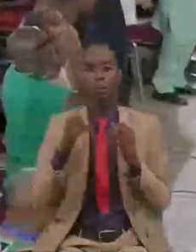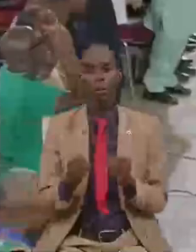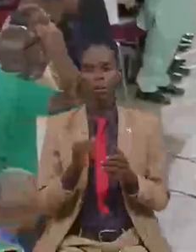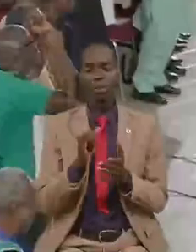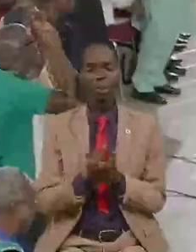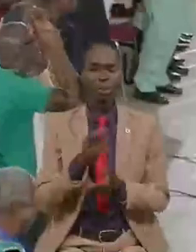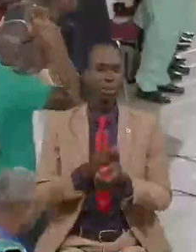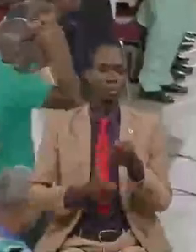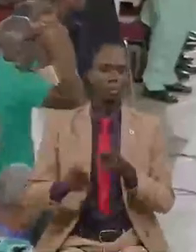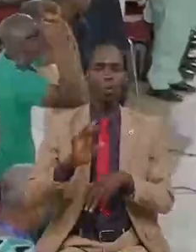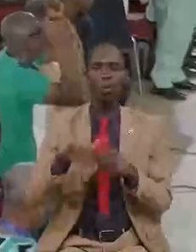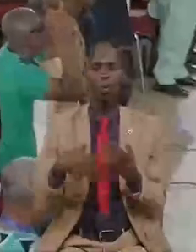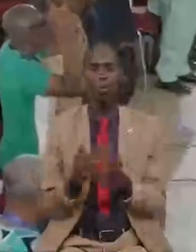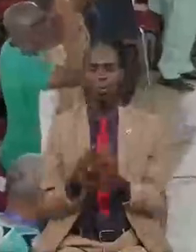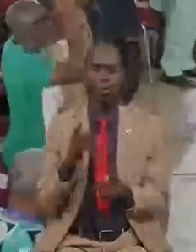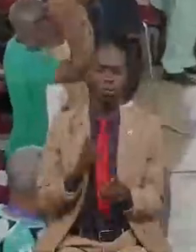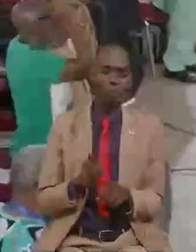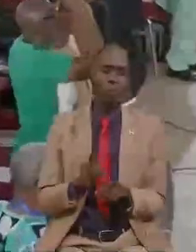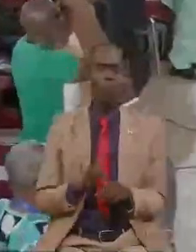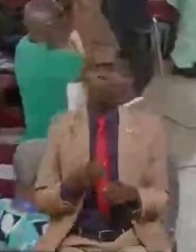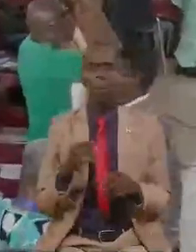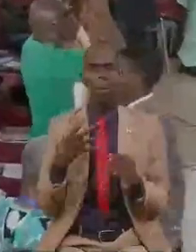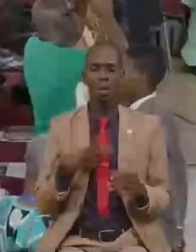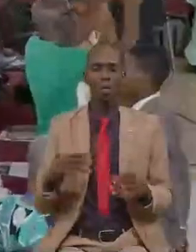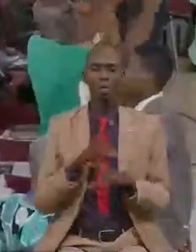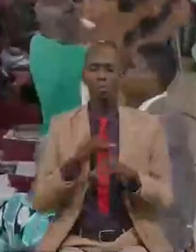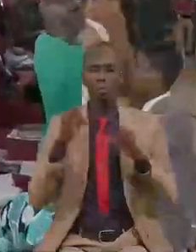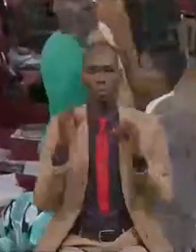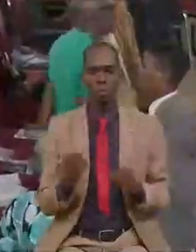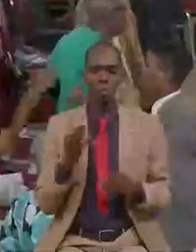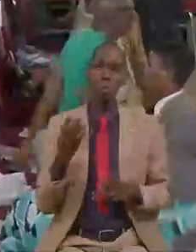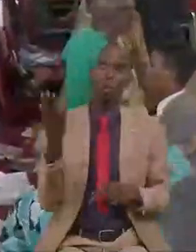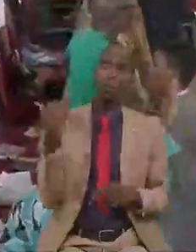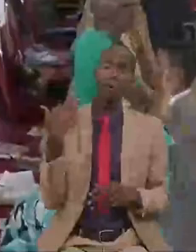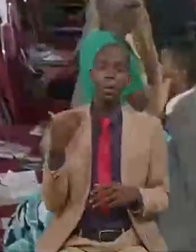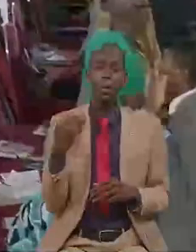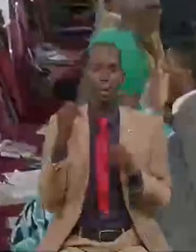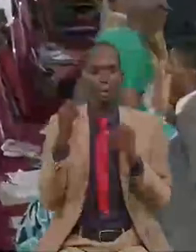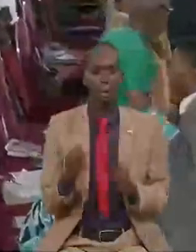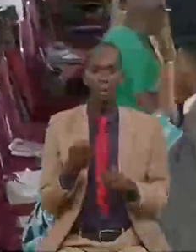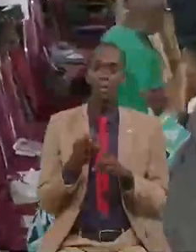qui remplace toute l'impotence du passé, la puissance d'en haut.